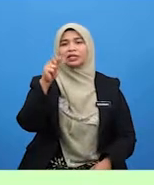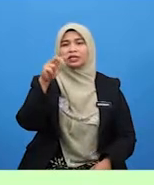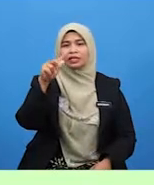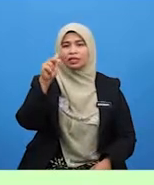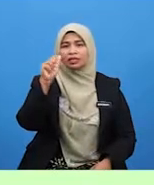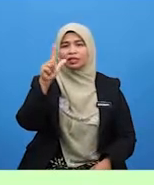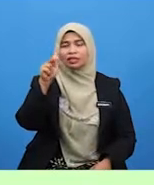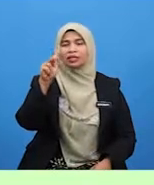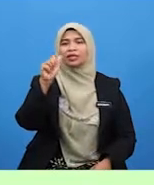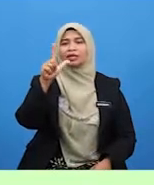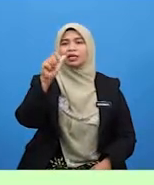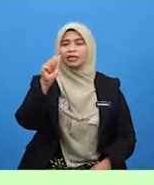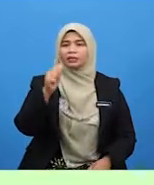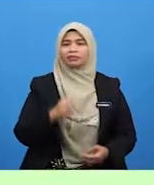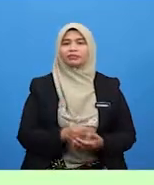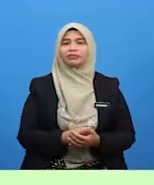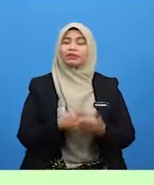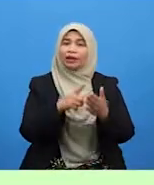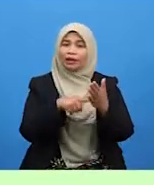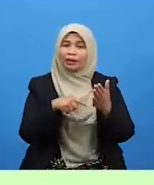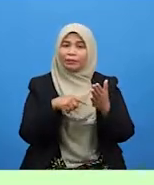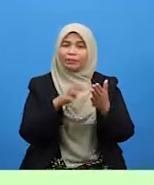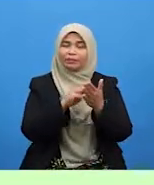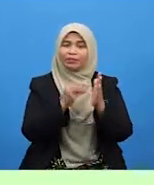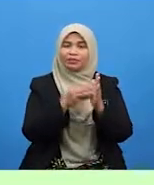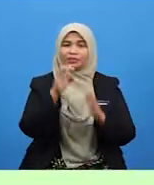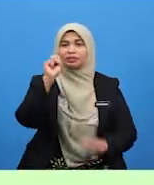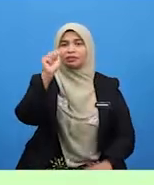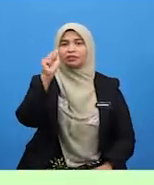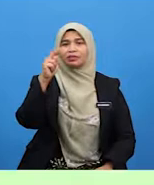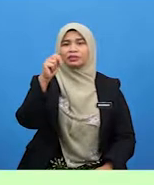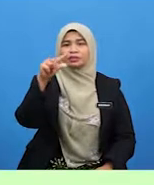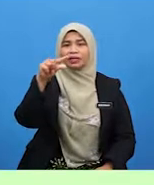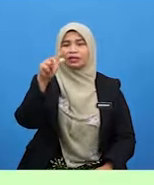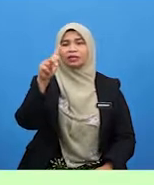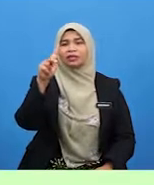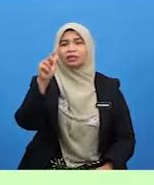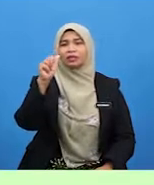murid apa yang dimaksudkan dengan sangkakala itu?